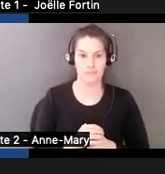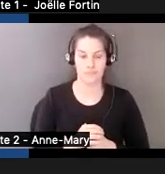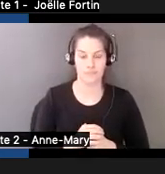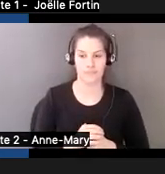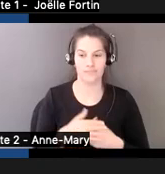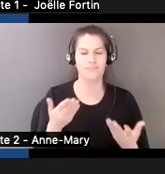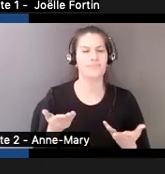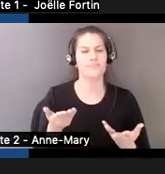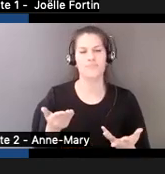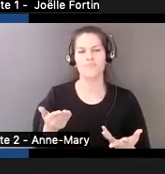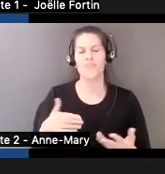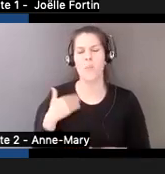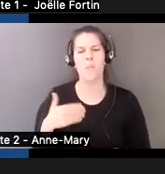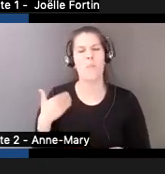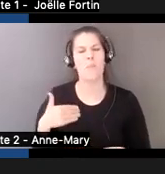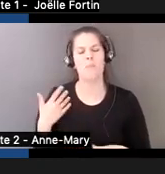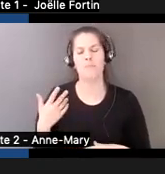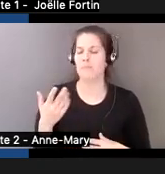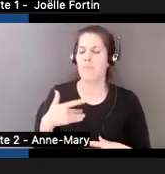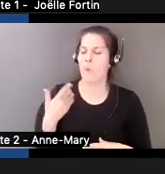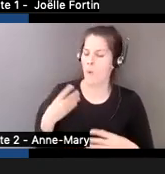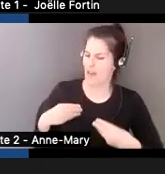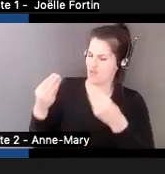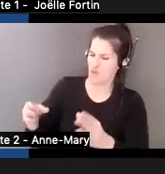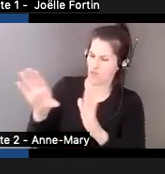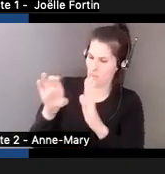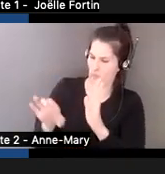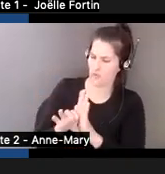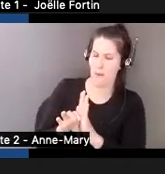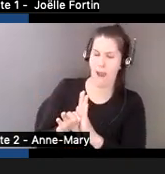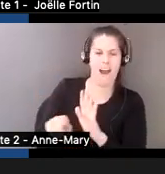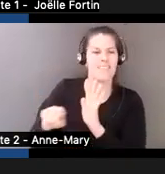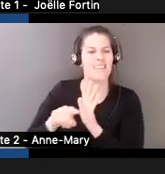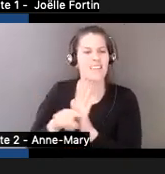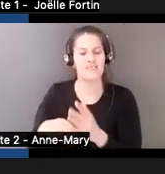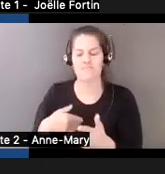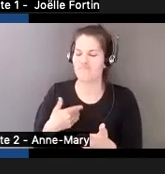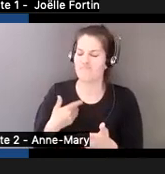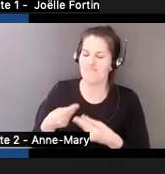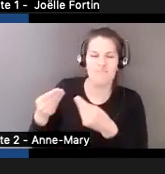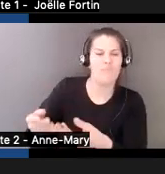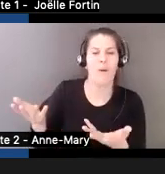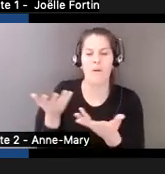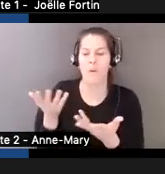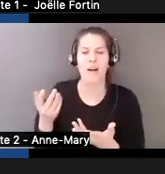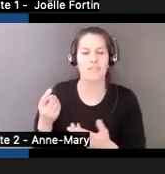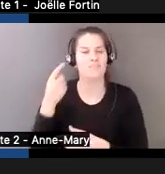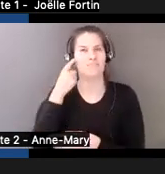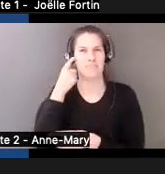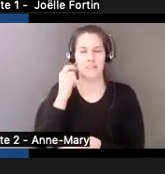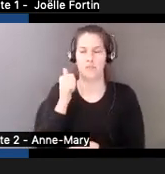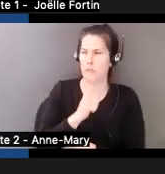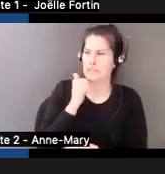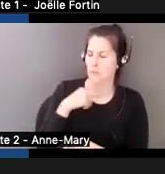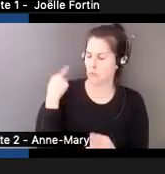C'est qu'est-ce qui cause, selon vous, les comportements déroutants? À réfléchir, qu'est-ce que vous croyez dans votre quotidien